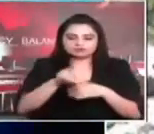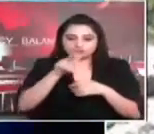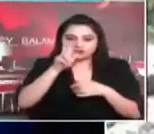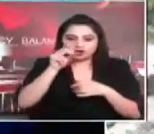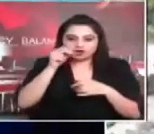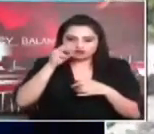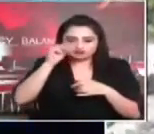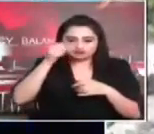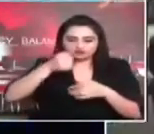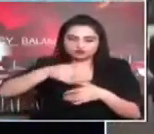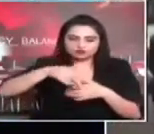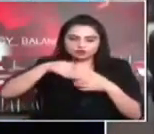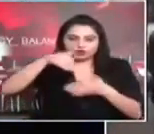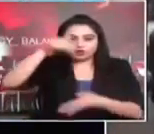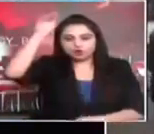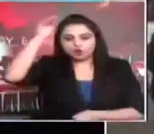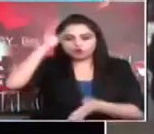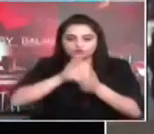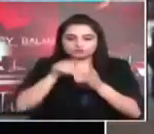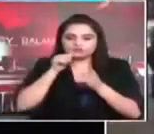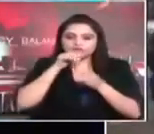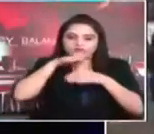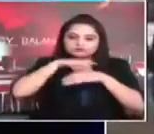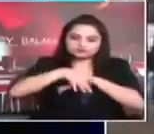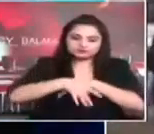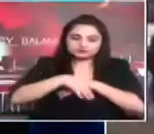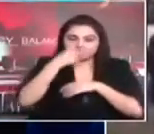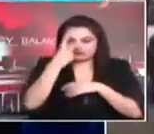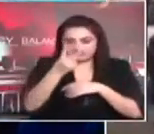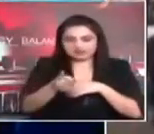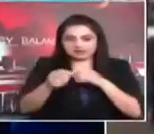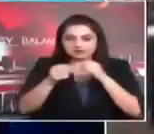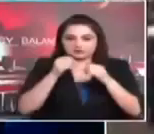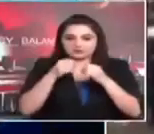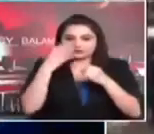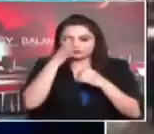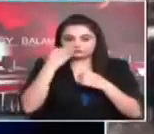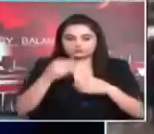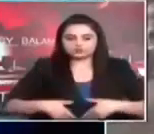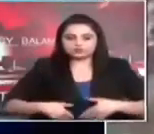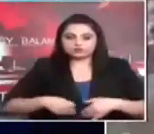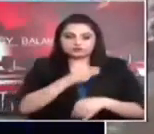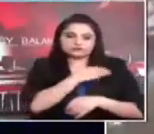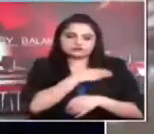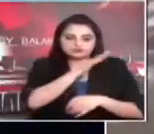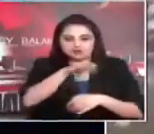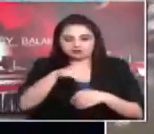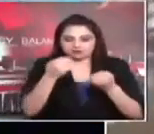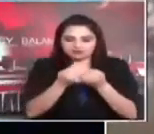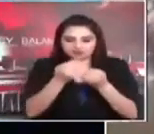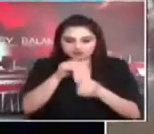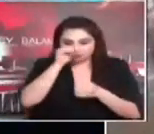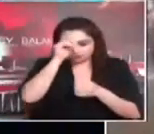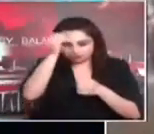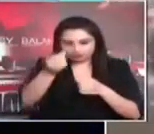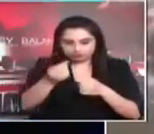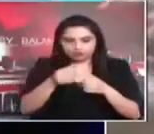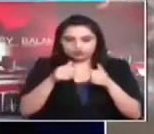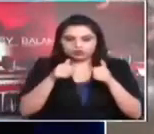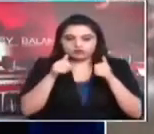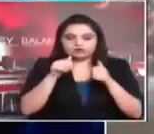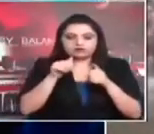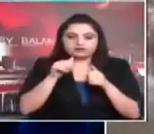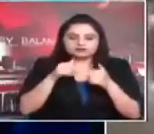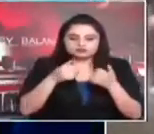गर्दै झरेको पानी हेर्न त्यहाँको प्राकृतिक सुन्दरतामा रमाउने मानिसहरू आउने गरेका छन्। पूर्वको चर्चित पर्यटकीय केन्द्र